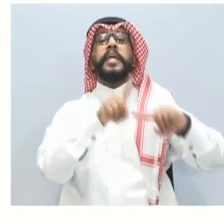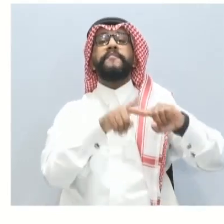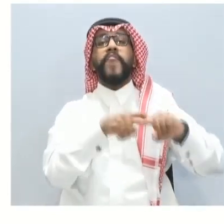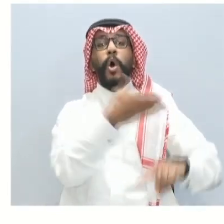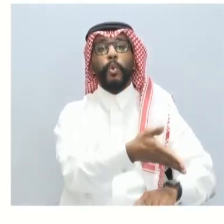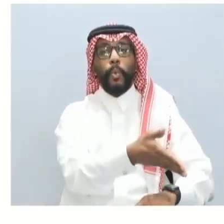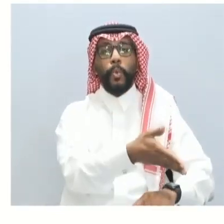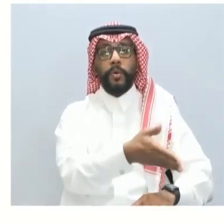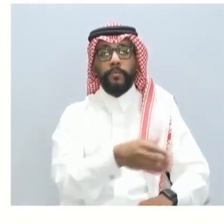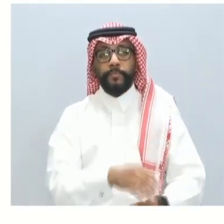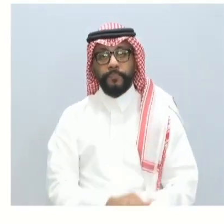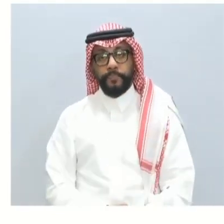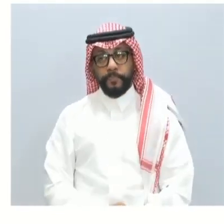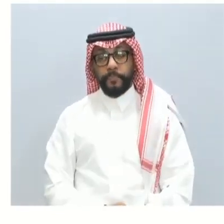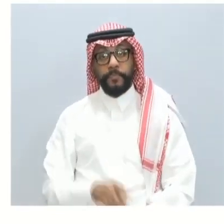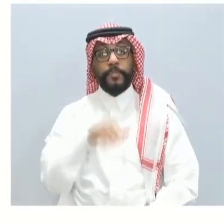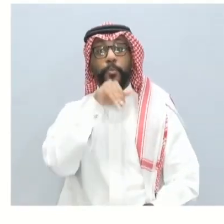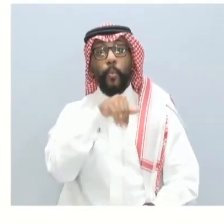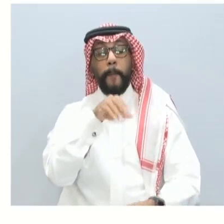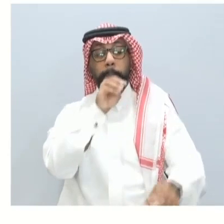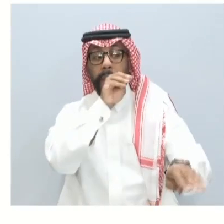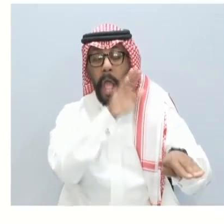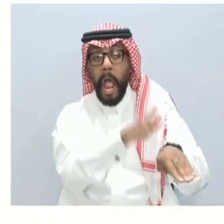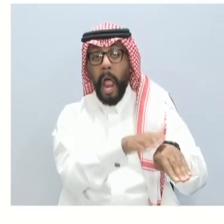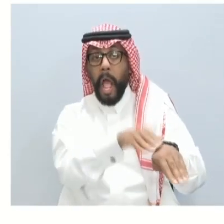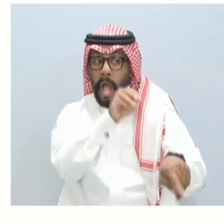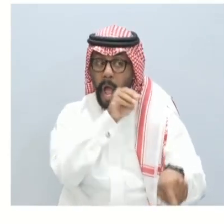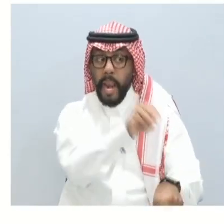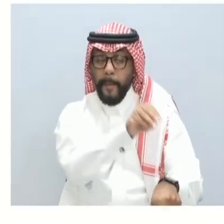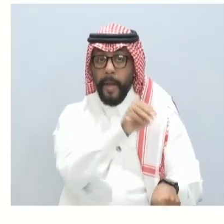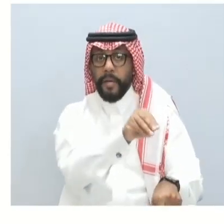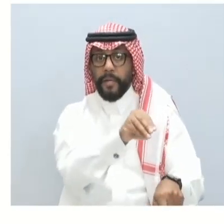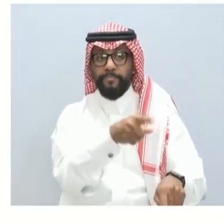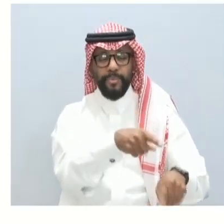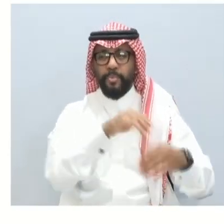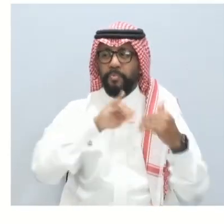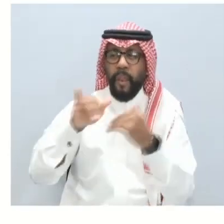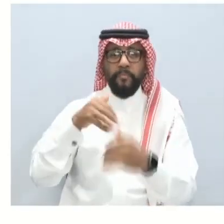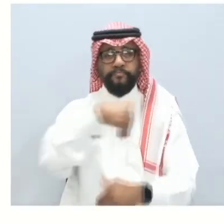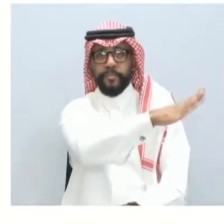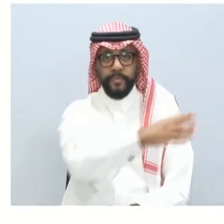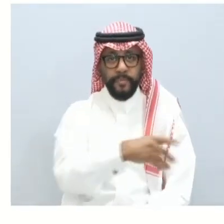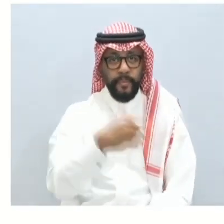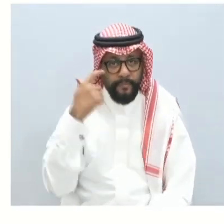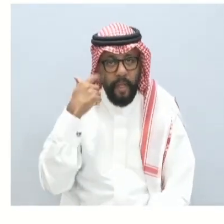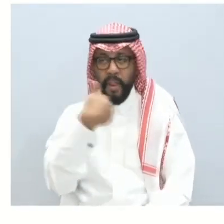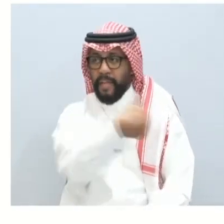انذروا ايش معرضون فدل على كفر الاعراض فدل على كفر